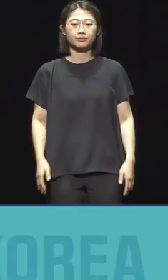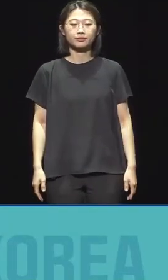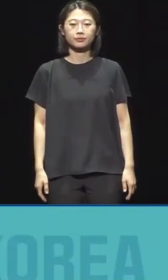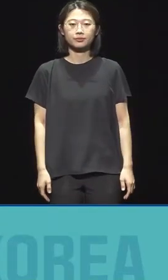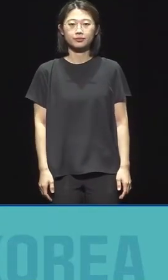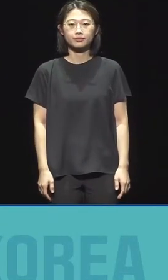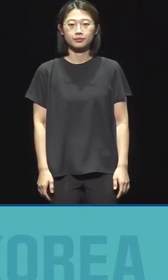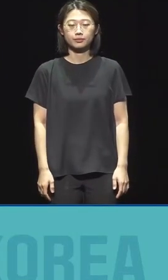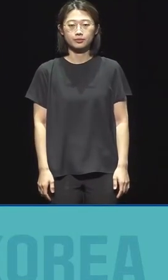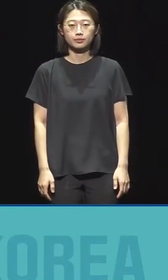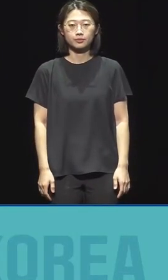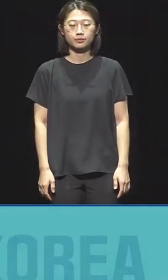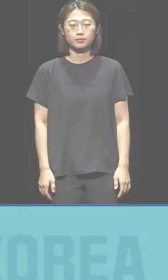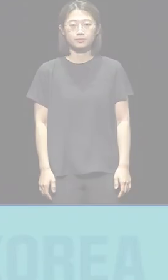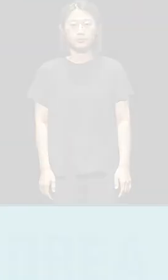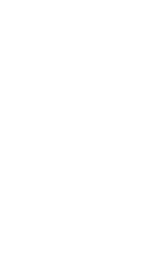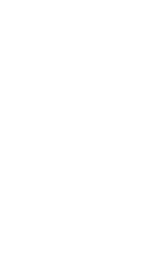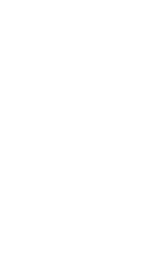감사합니다.